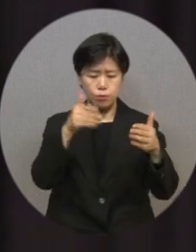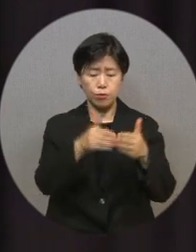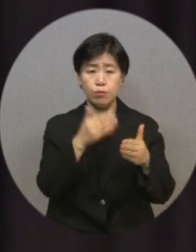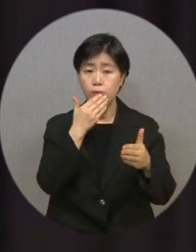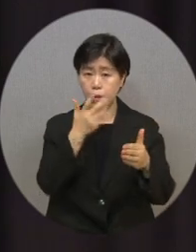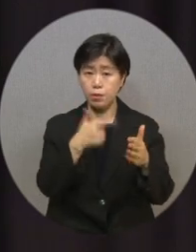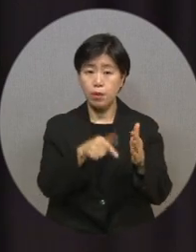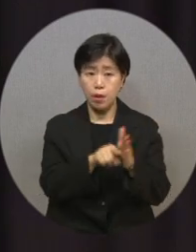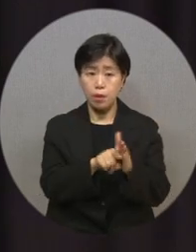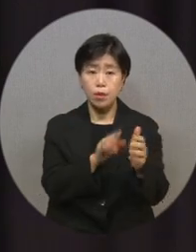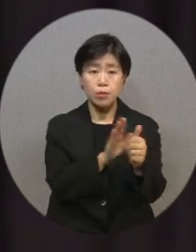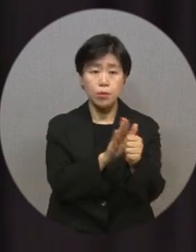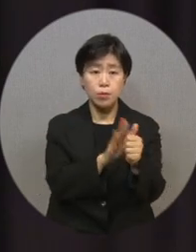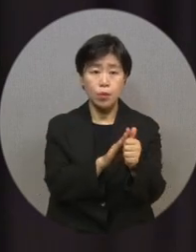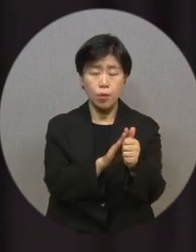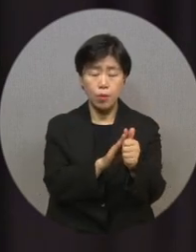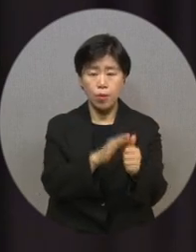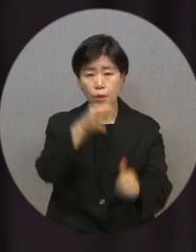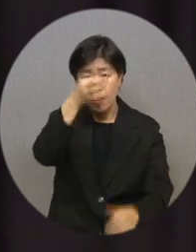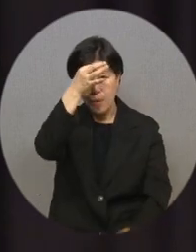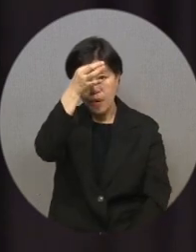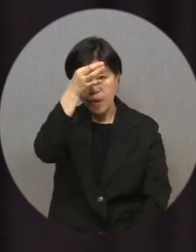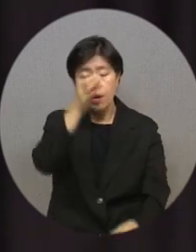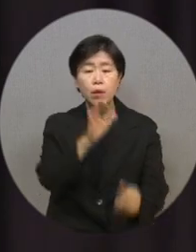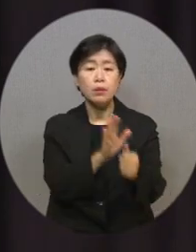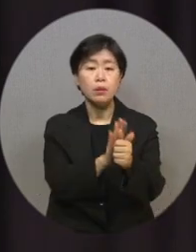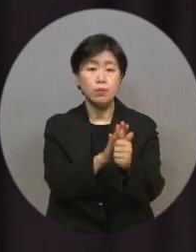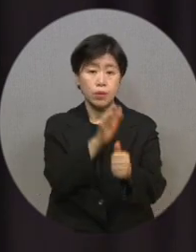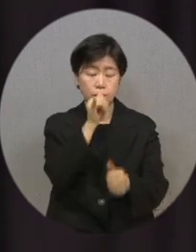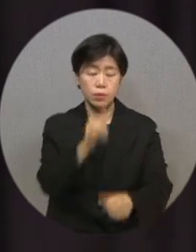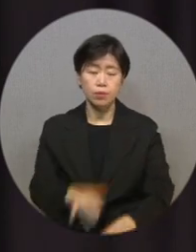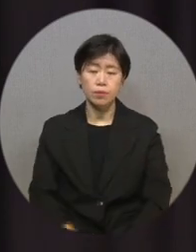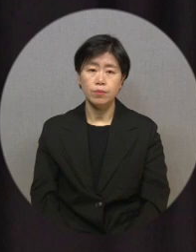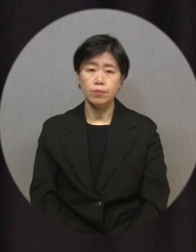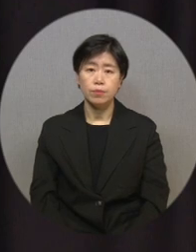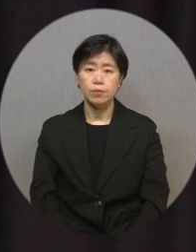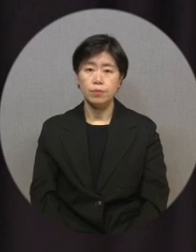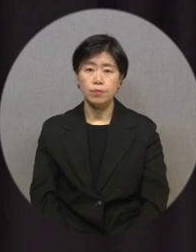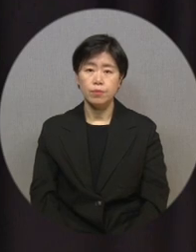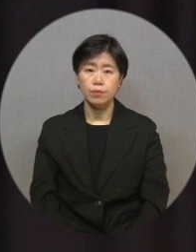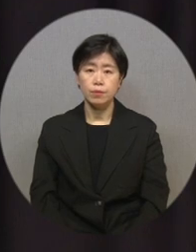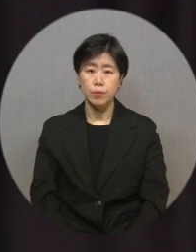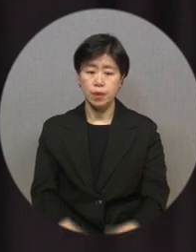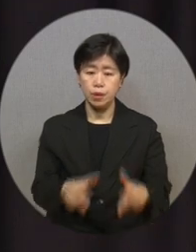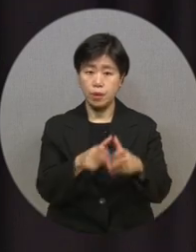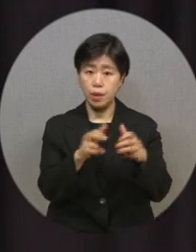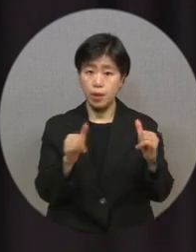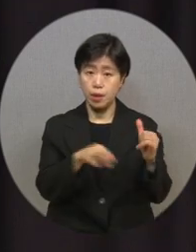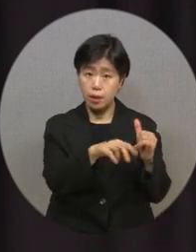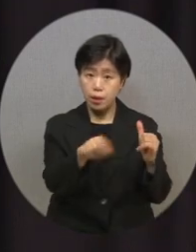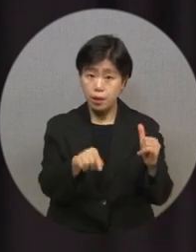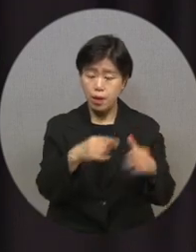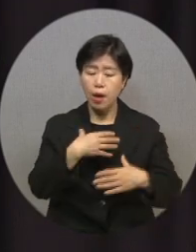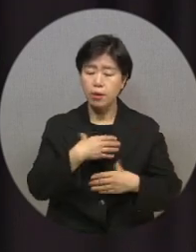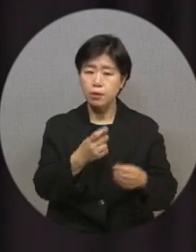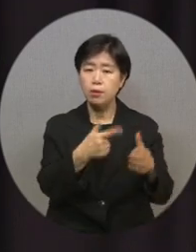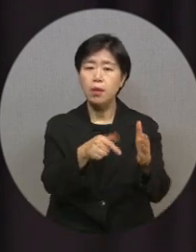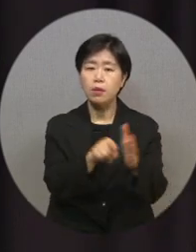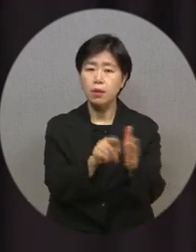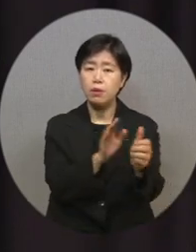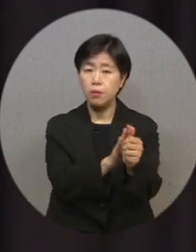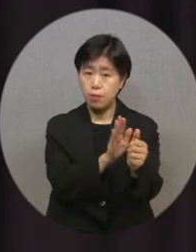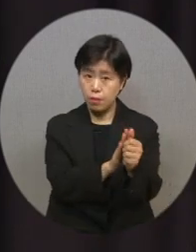제도를 하는 그 보조공학 지원 제도가 있고요음 어 그래서 이제 장애인들이 안정적으로 할 수 있는 부분이 그렇게 지원되고 있고요